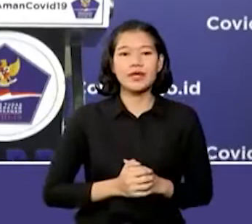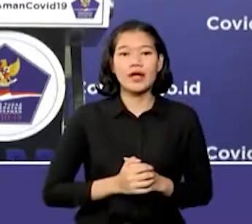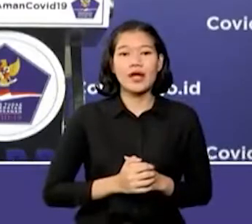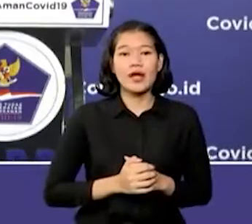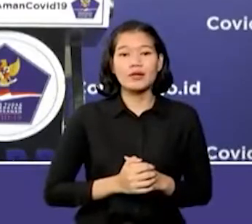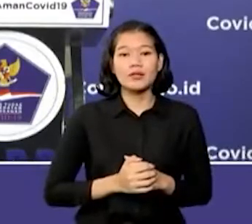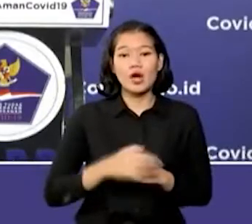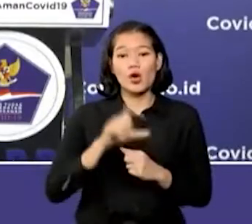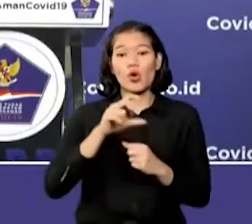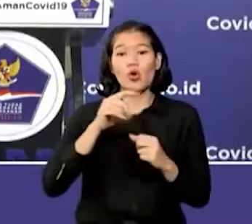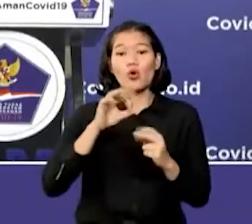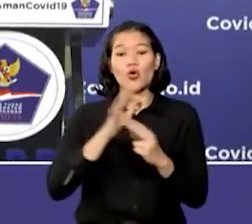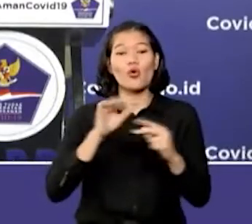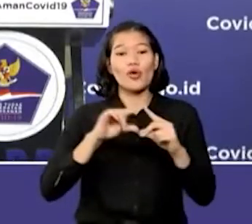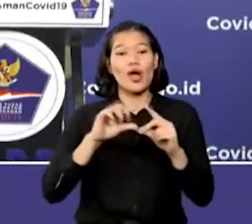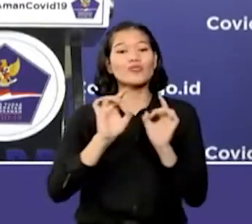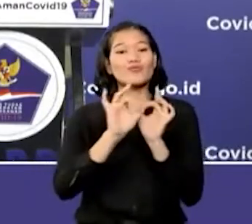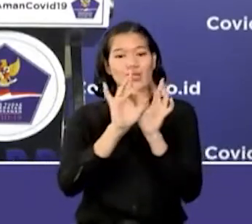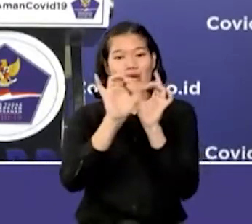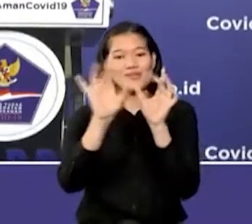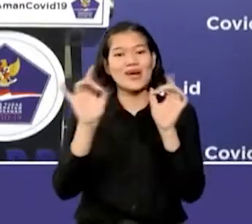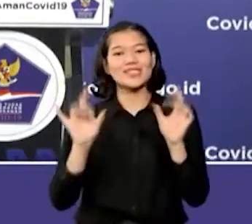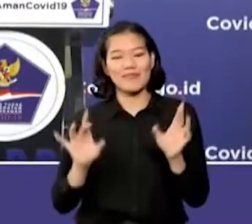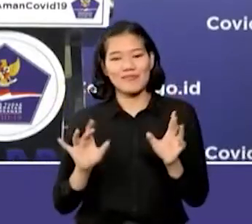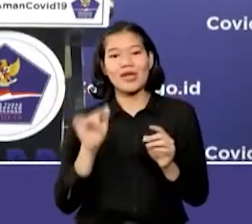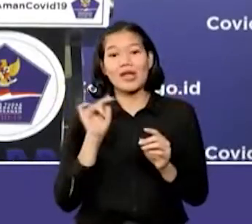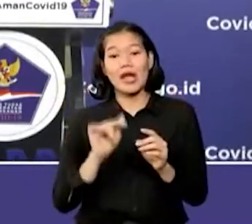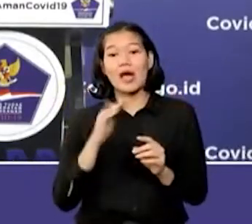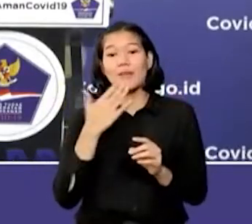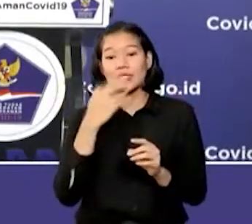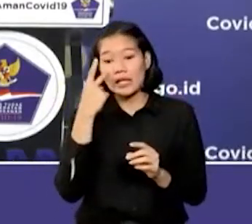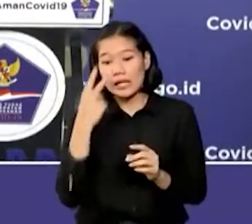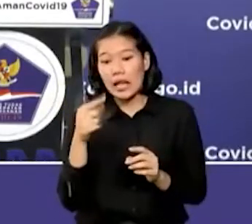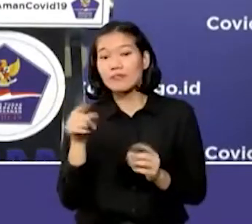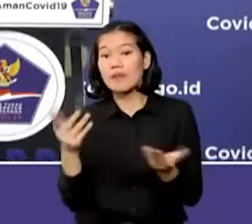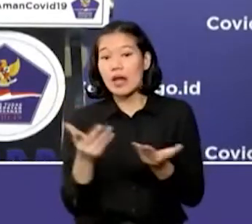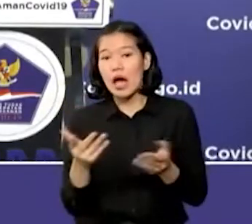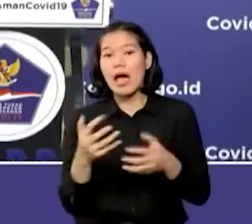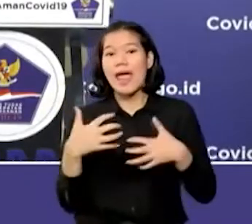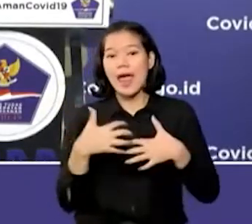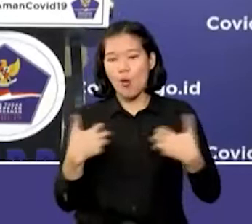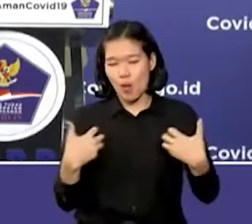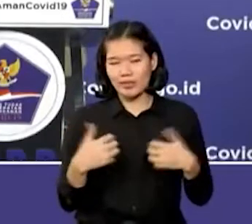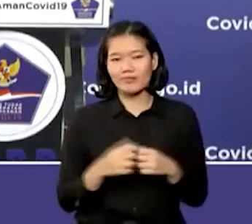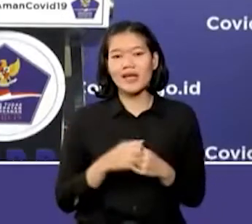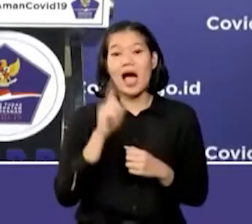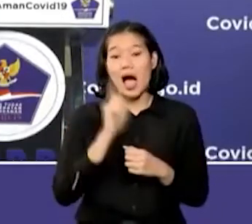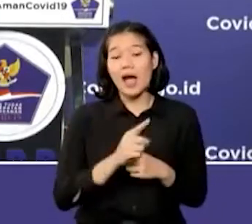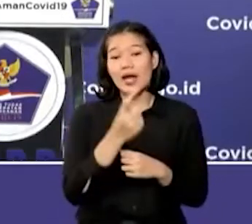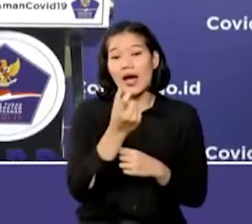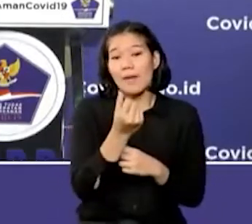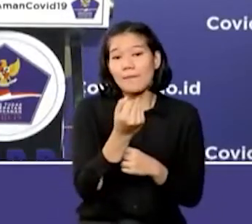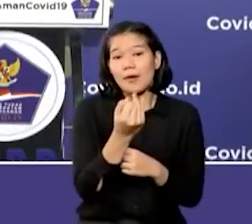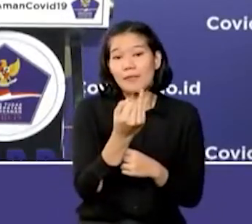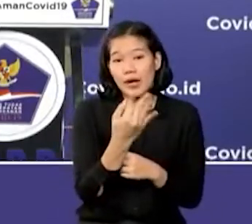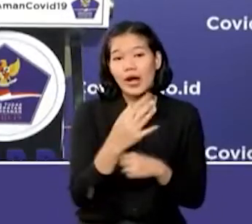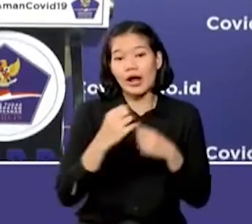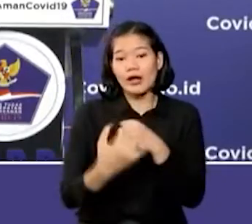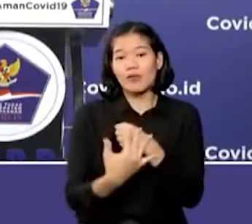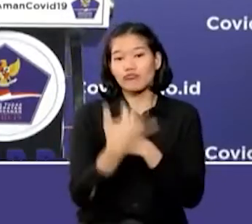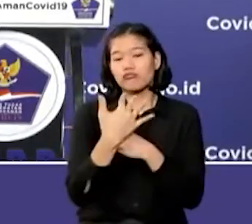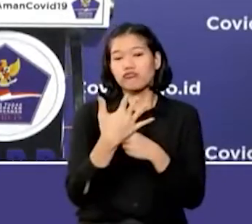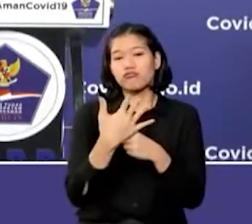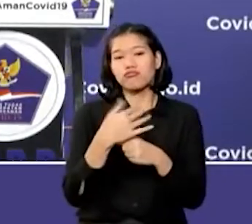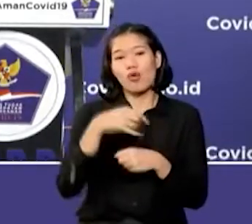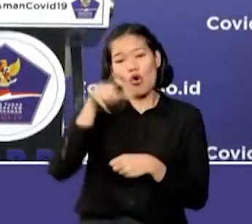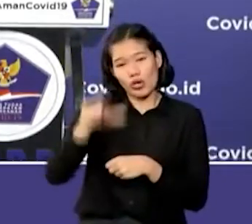Virus corona banyak jenisnya dan biasanya ditemukan pada binatang, tetapi ada beberapa jenis yang bisa menginfeksi